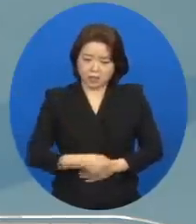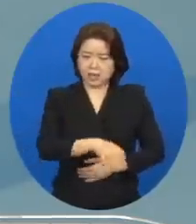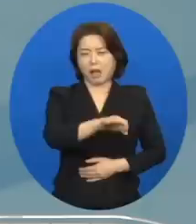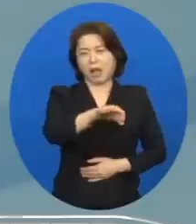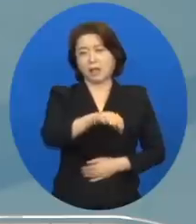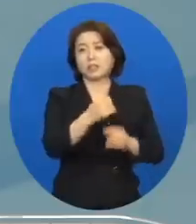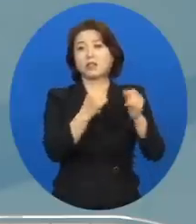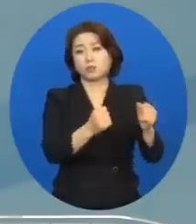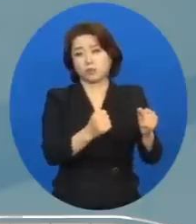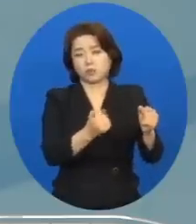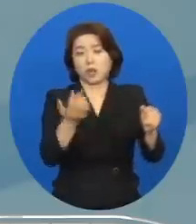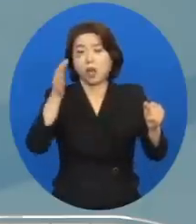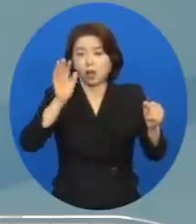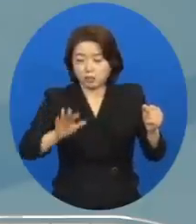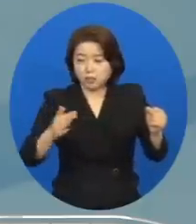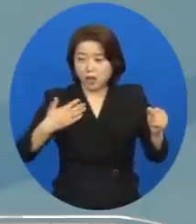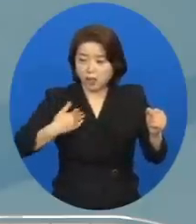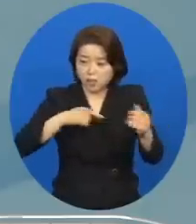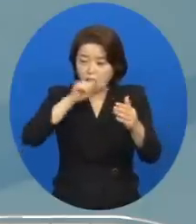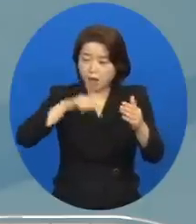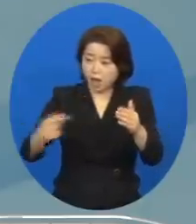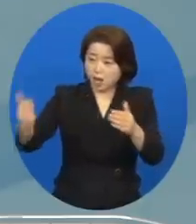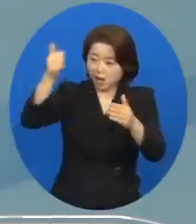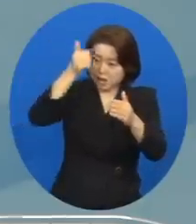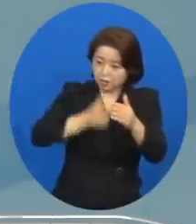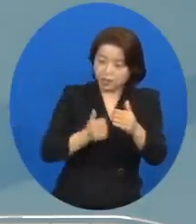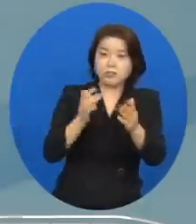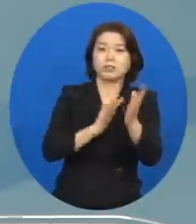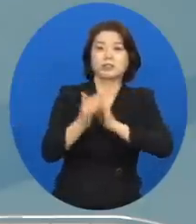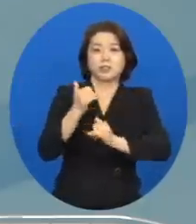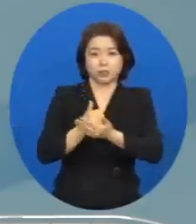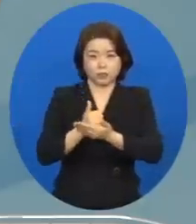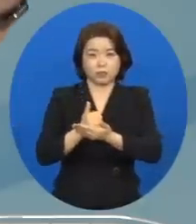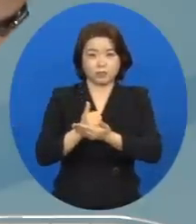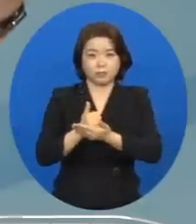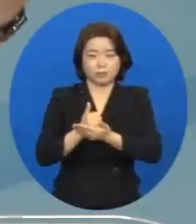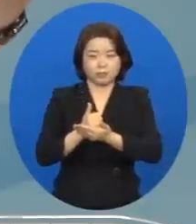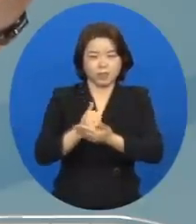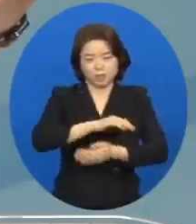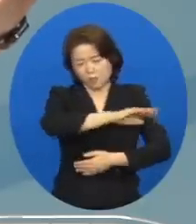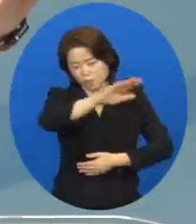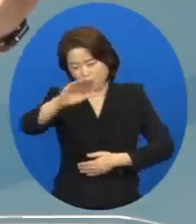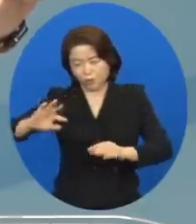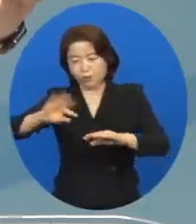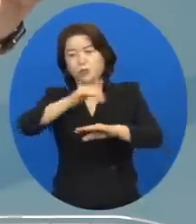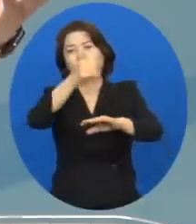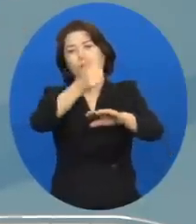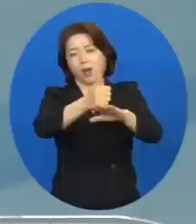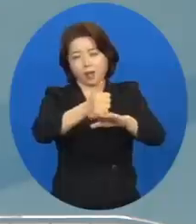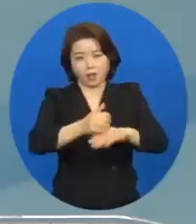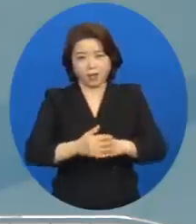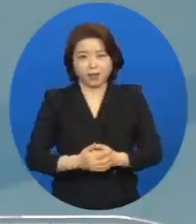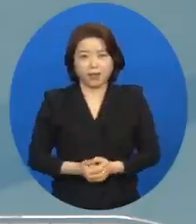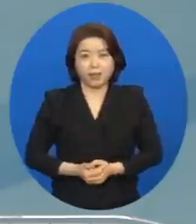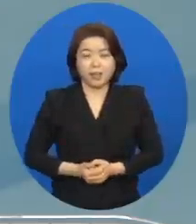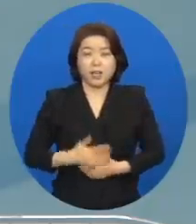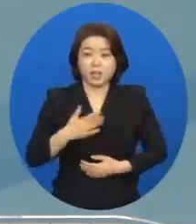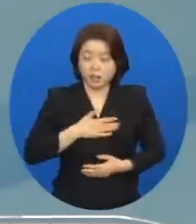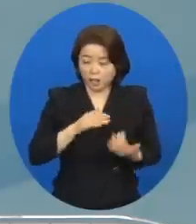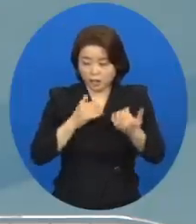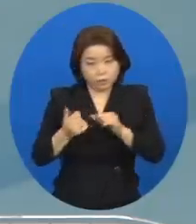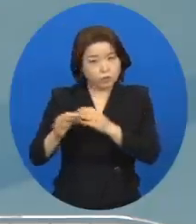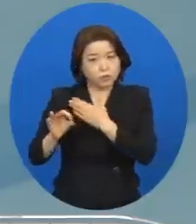존재죠. 그러나 우리 안에 계신 예수님은 만왕의 왕이십니다. 그러니까 내가